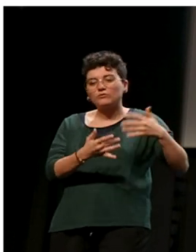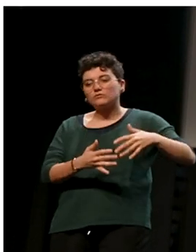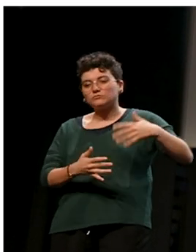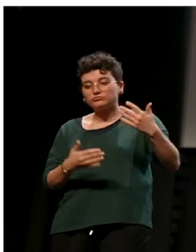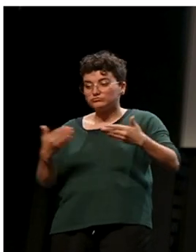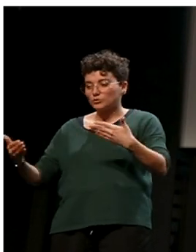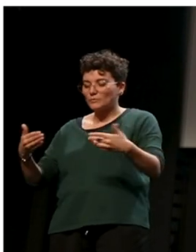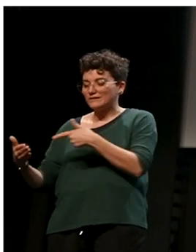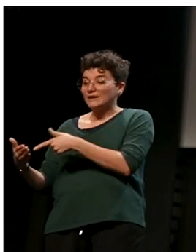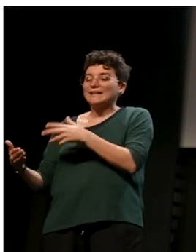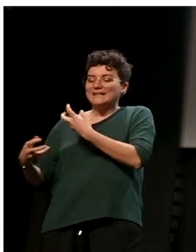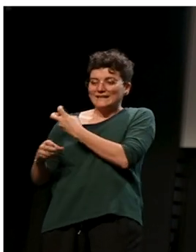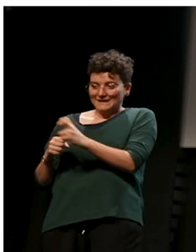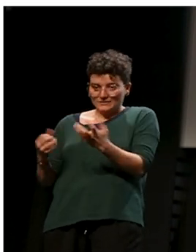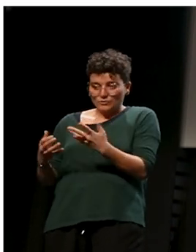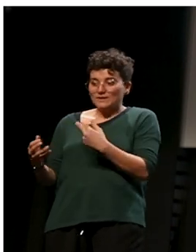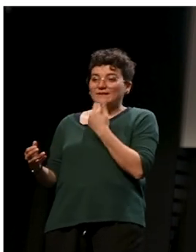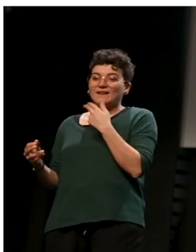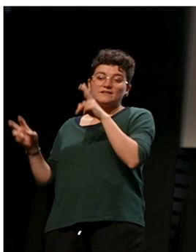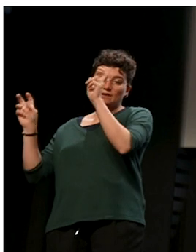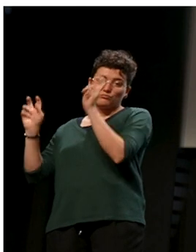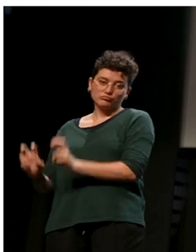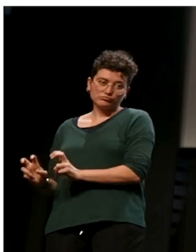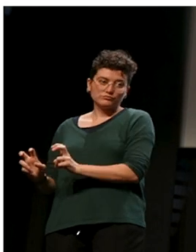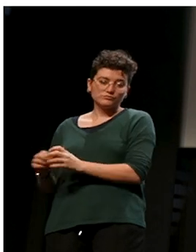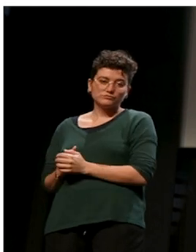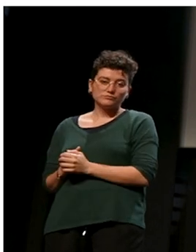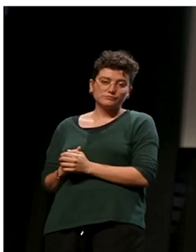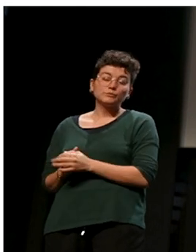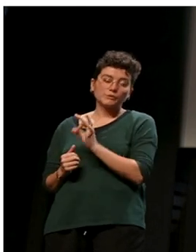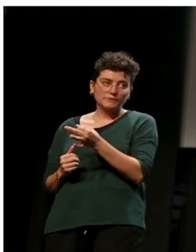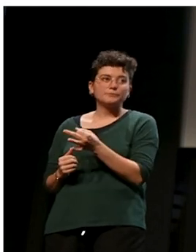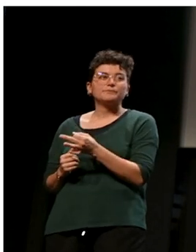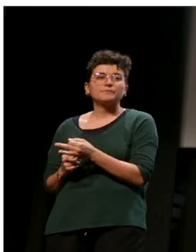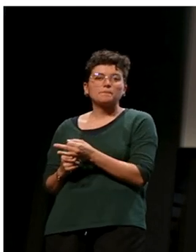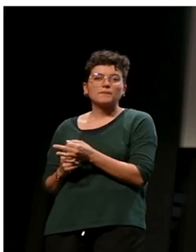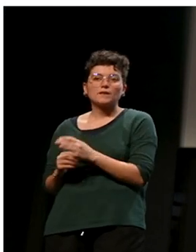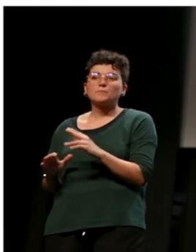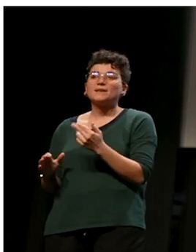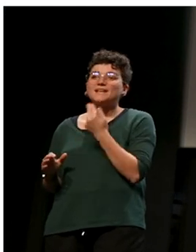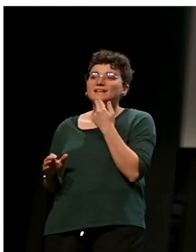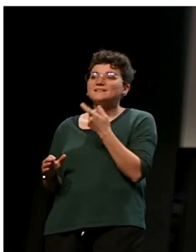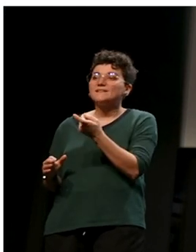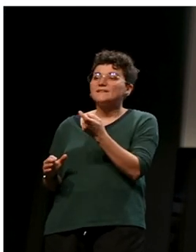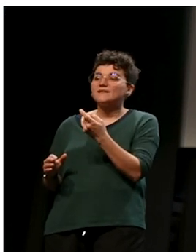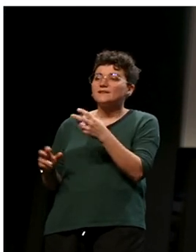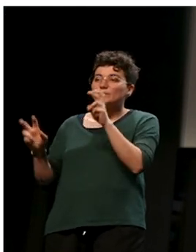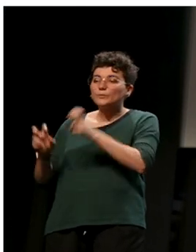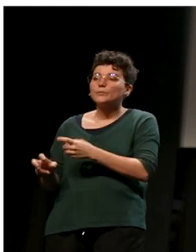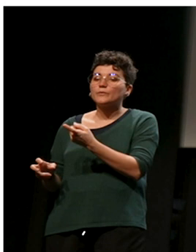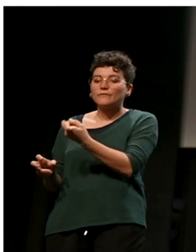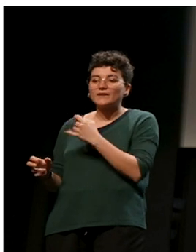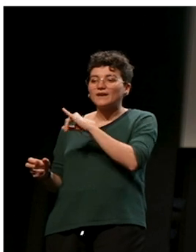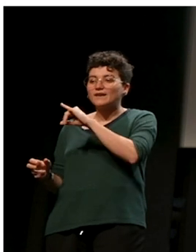gros risque avec ça, c'est une baisse de qualité. Général, comme on disait, mais c'est qualité même pas à cause des IA, mais c'est l'œil des éditeurs. Là, je parle